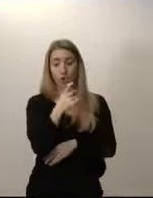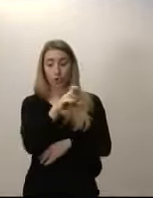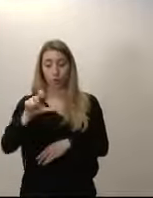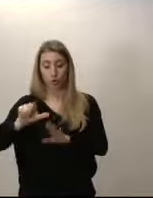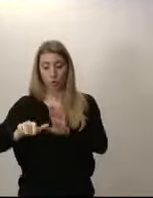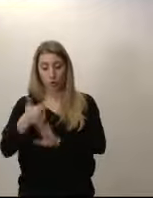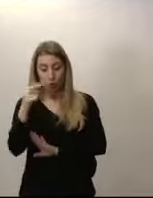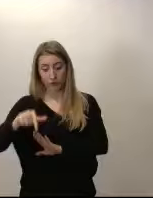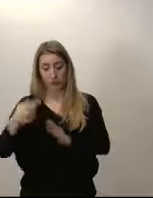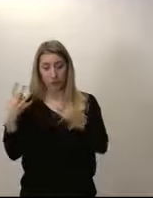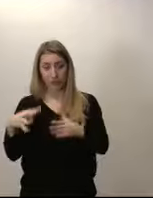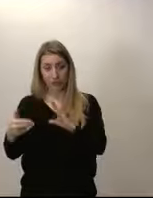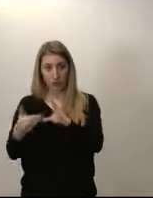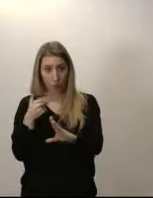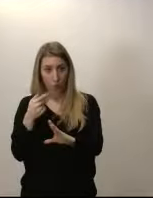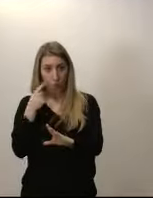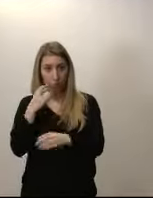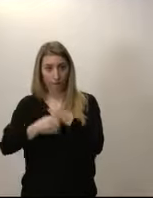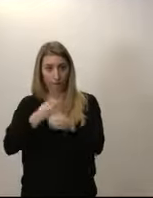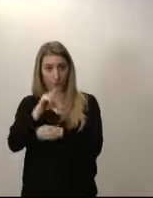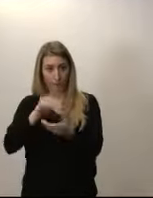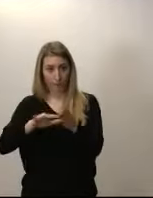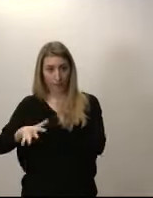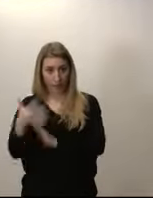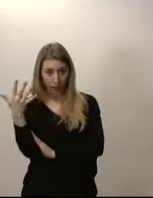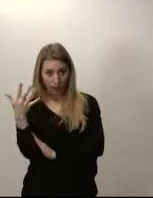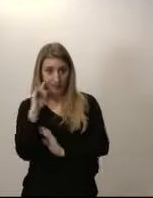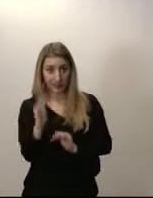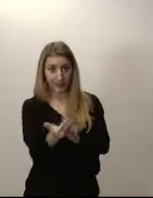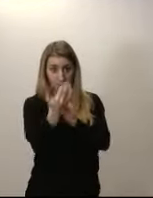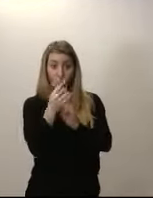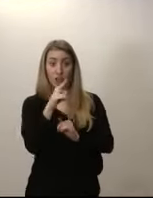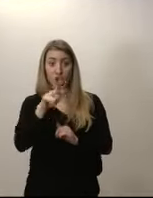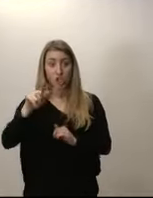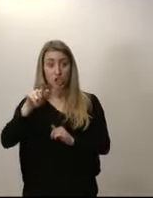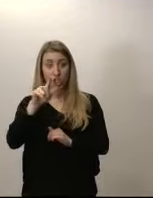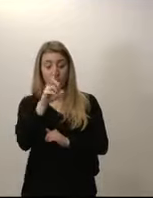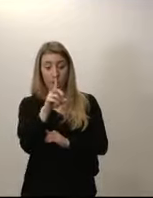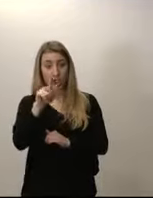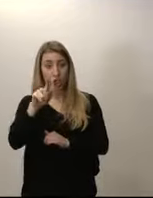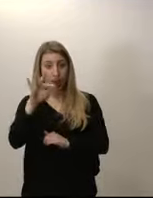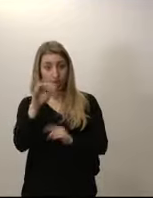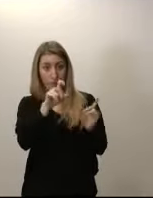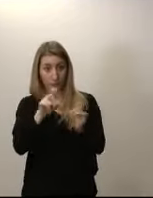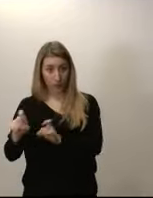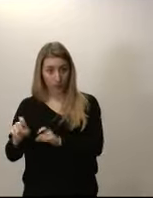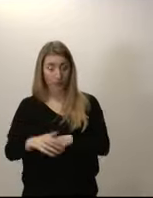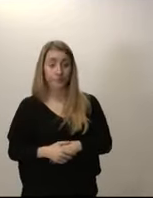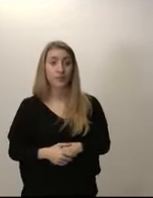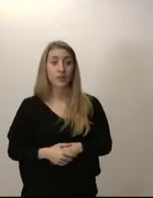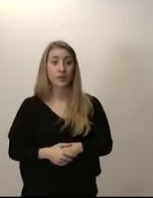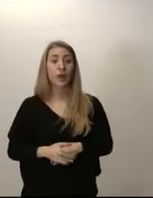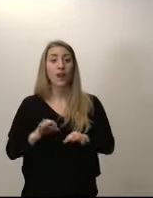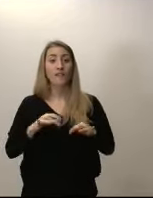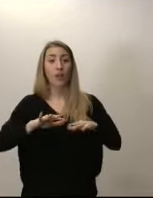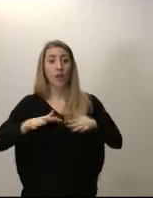212,19 € en 2015. Vous voyez la traduction de la baisse de DGF. Et le ratio national